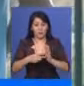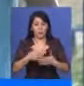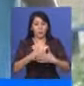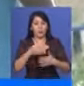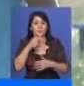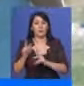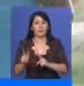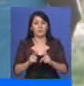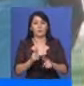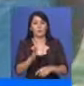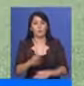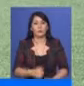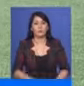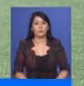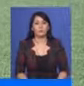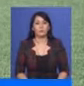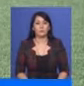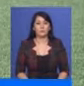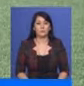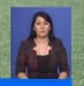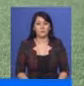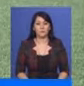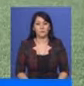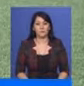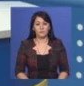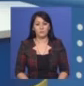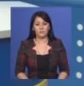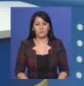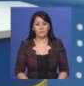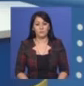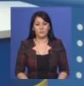әзірлемекші. Берік Қасен, Кирилл Потемкин, Самат Есенғали, жаңалықтар қызметі.